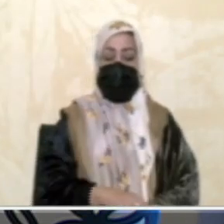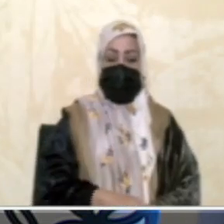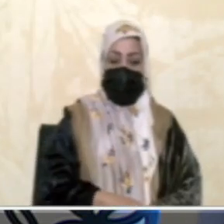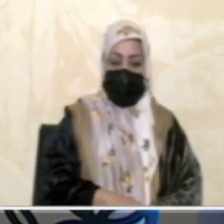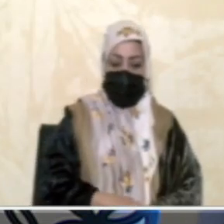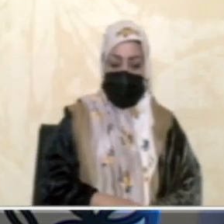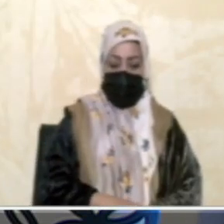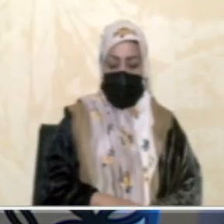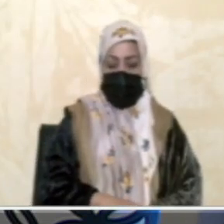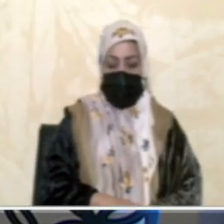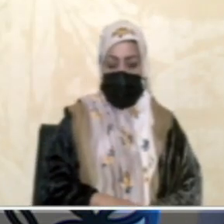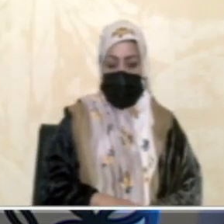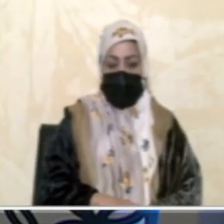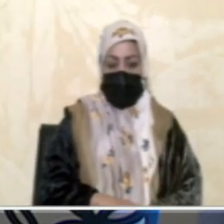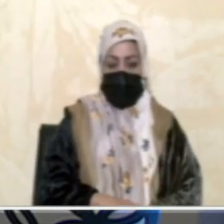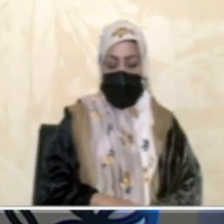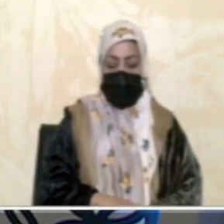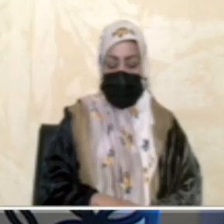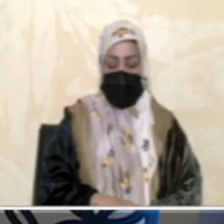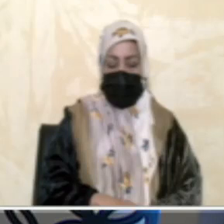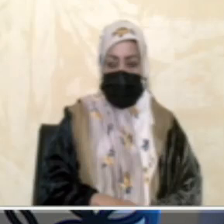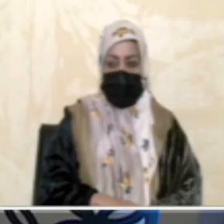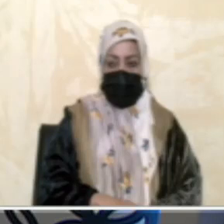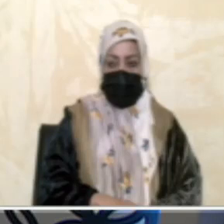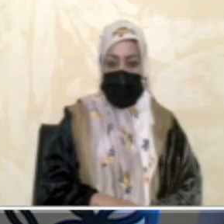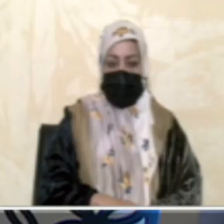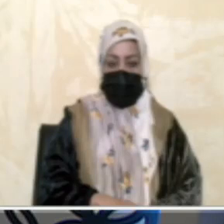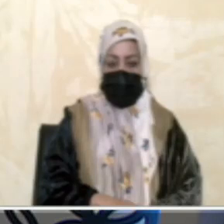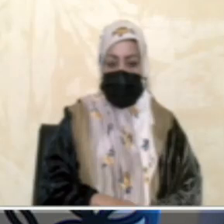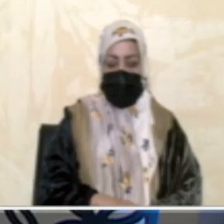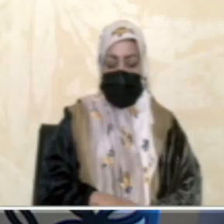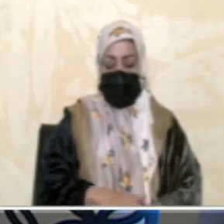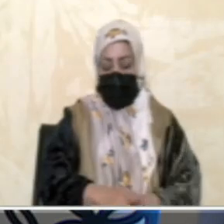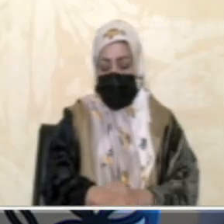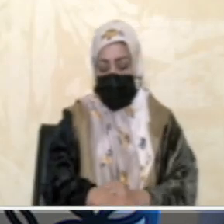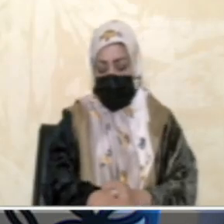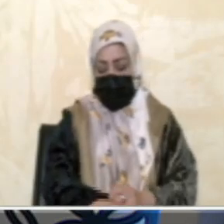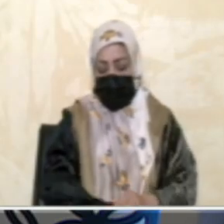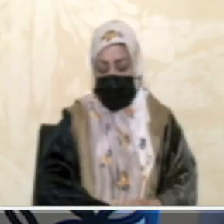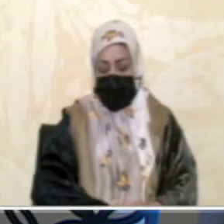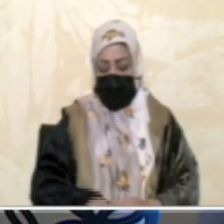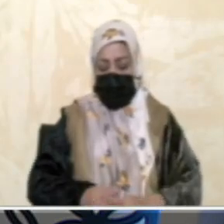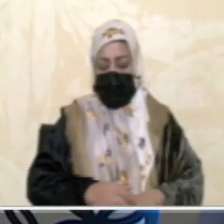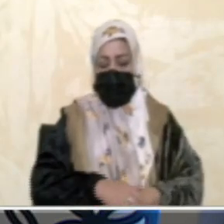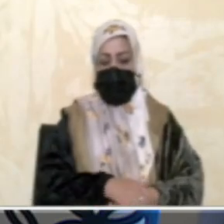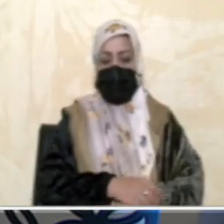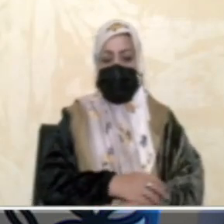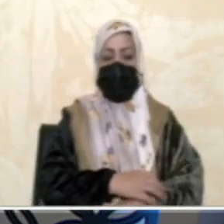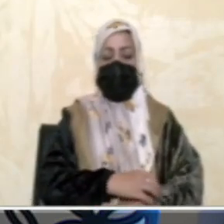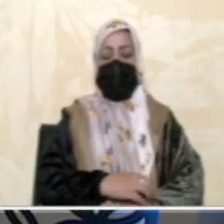الصفوف تكون ولا عادي المهم المهم نكون جنب بعضنا يعني واضح السؤال ان شاء الله تسمعين الجواب والتعليق ان شاء الله بارك الله